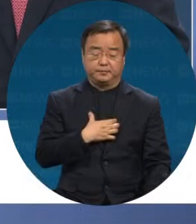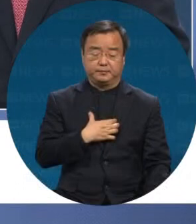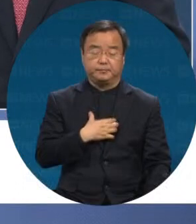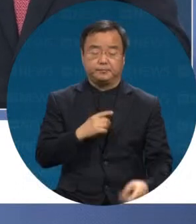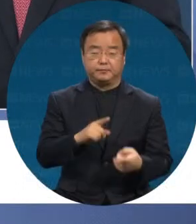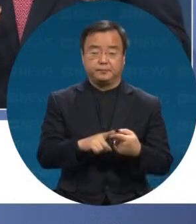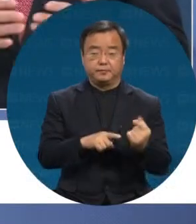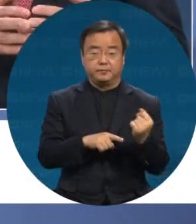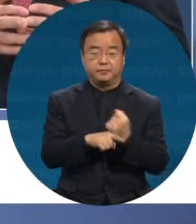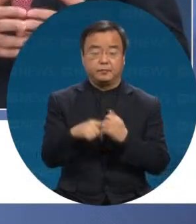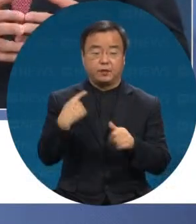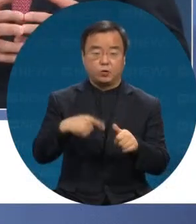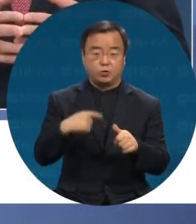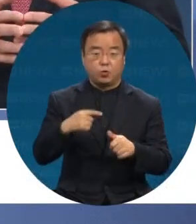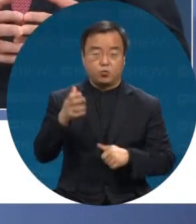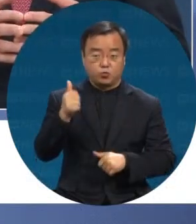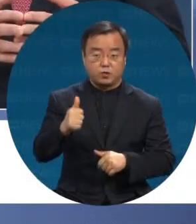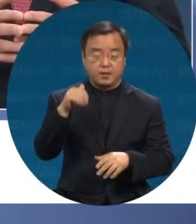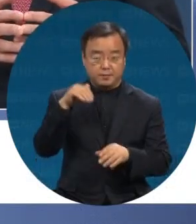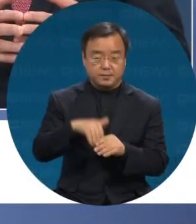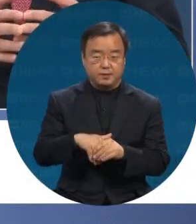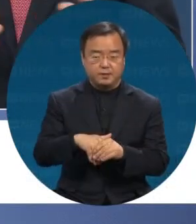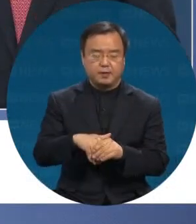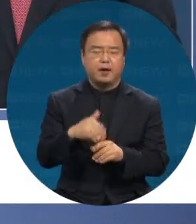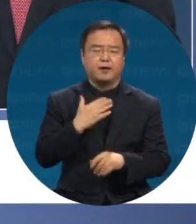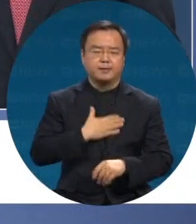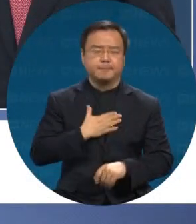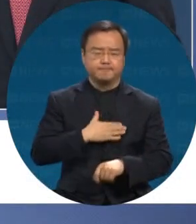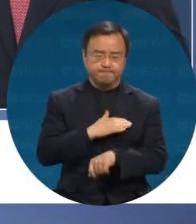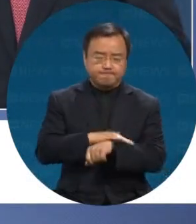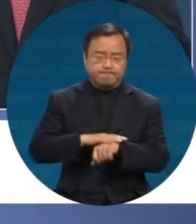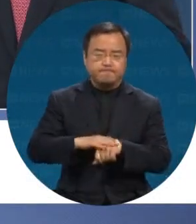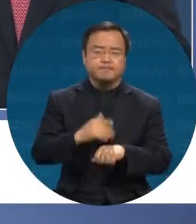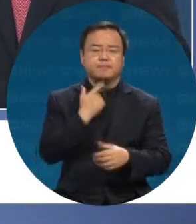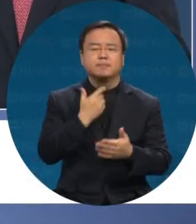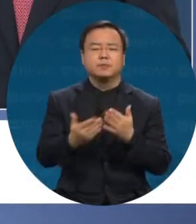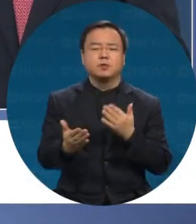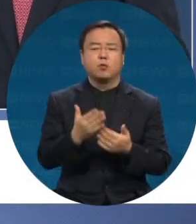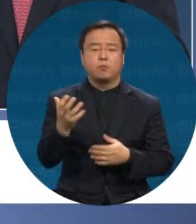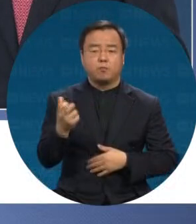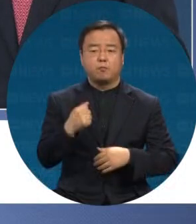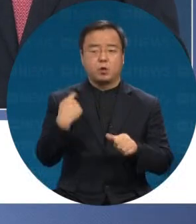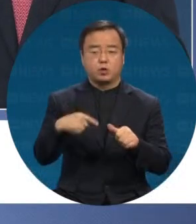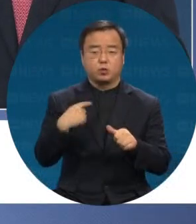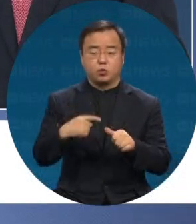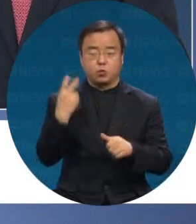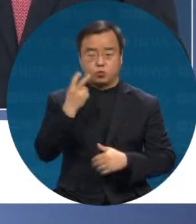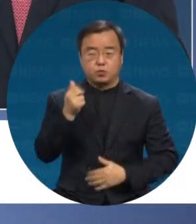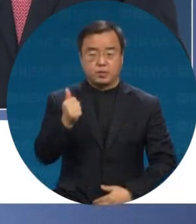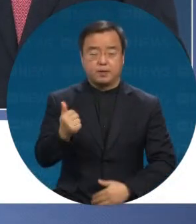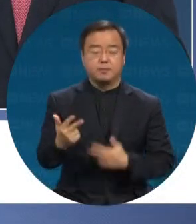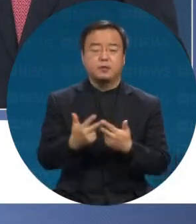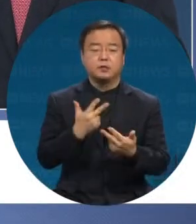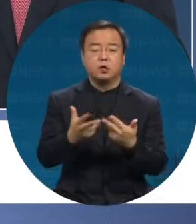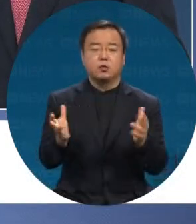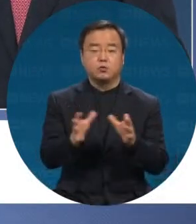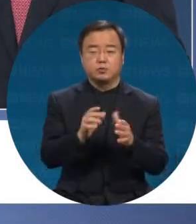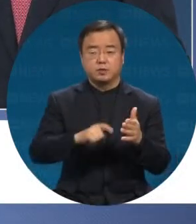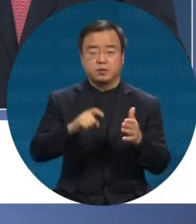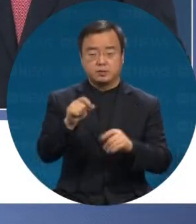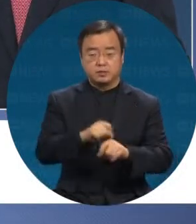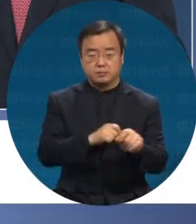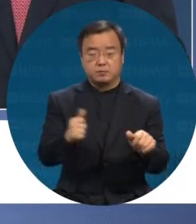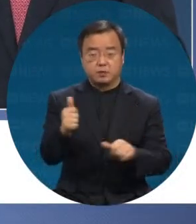누구보다도이 교육감 선거에 대해 잘 알고 있고 또 실전 경험이 있는 우리 교육감 협의회에서 특위를 만들어서 그